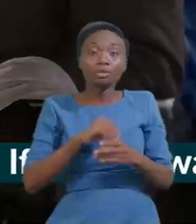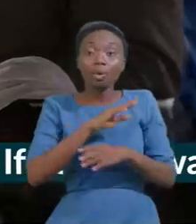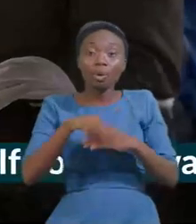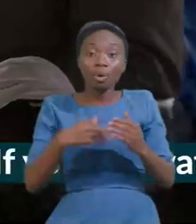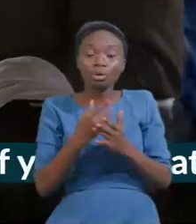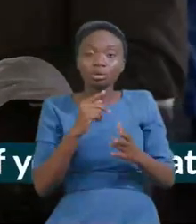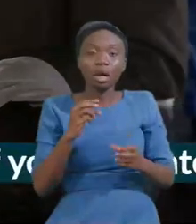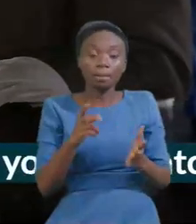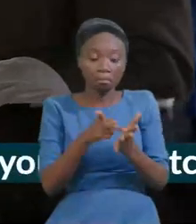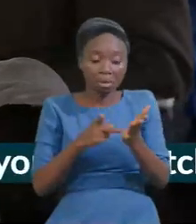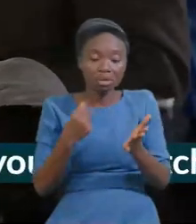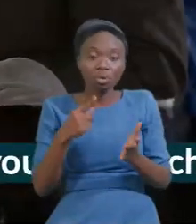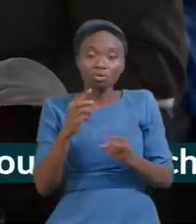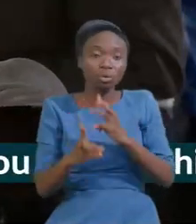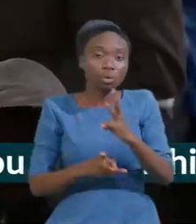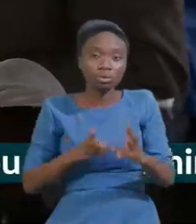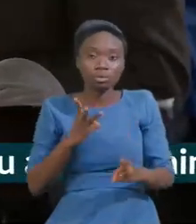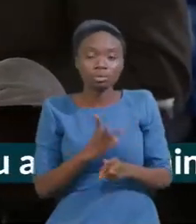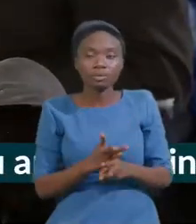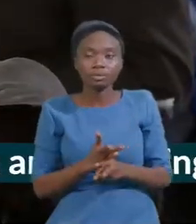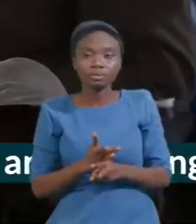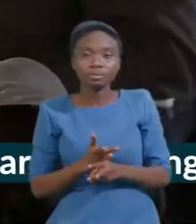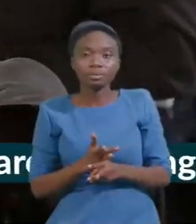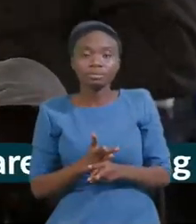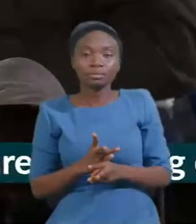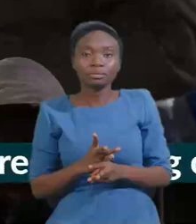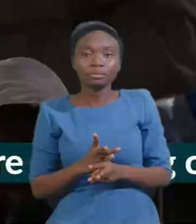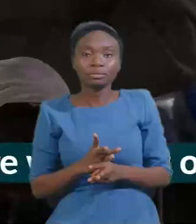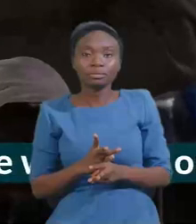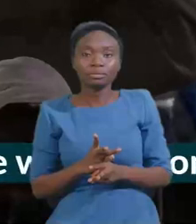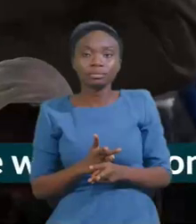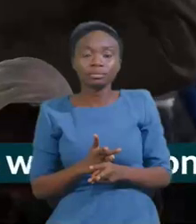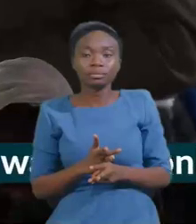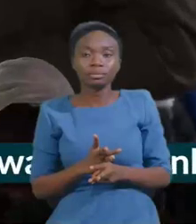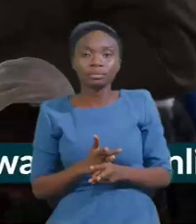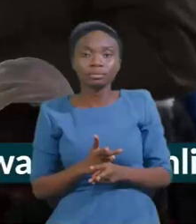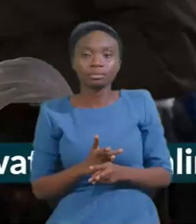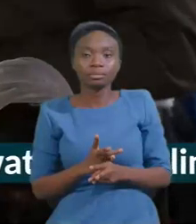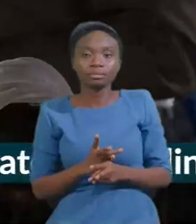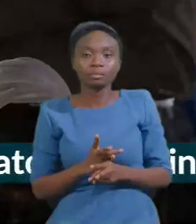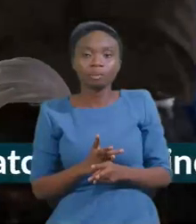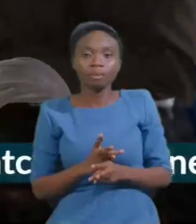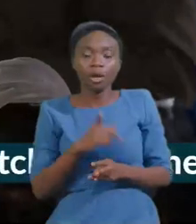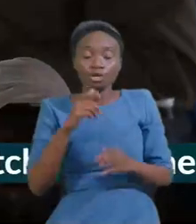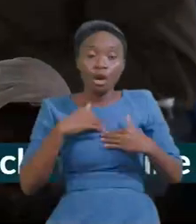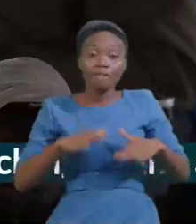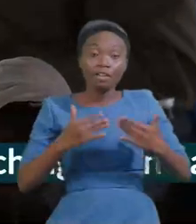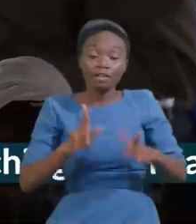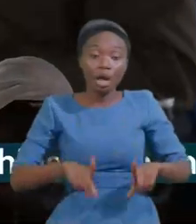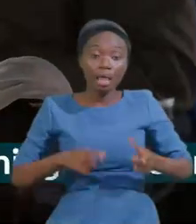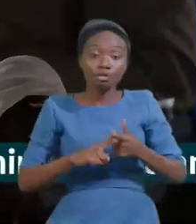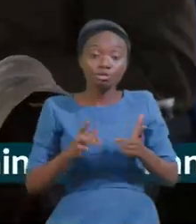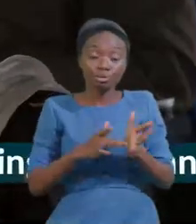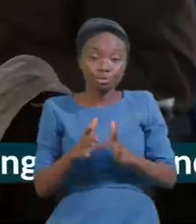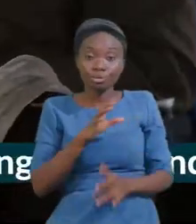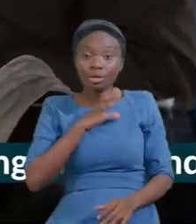continents and subcontinents of the world. Et dans tous les continents et les sous-continents dans and le monde. And you have given your life to Jesus Christ. Si vous avez